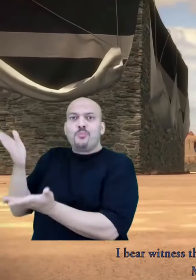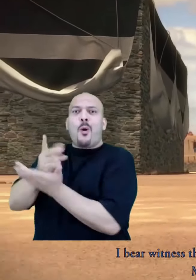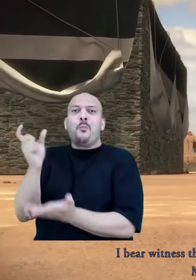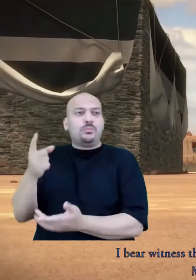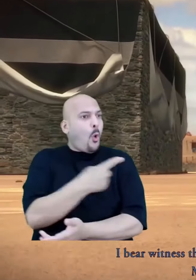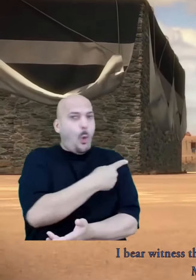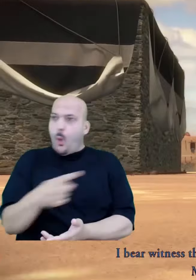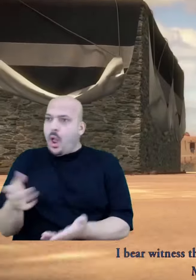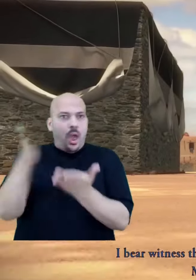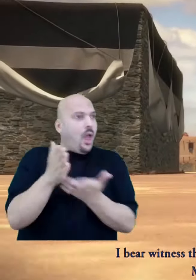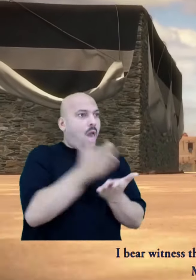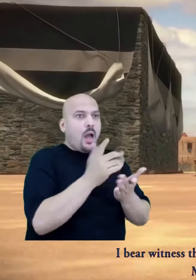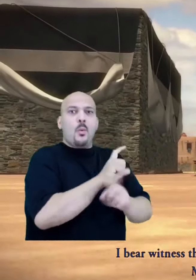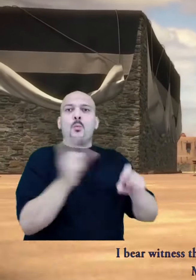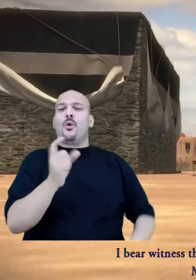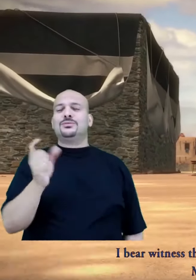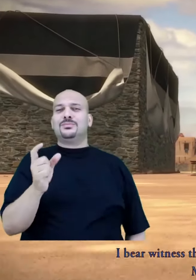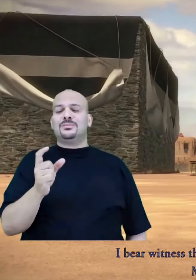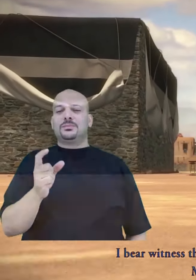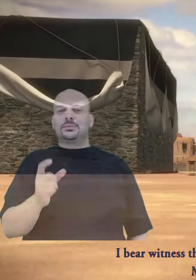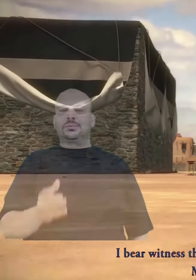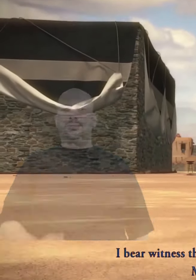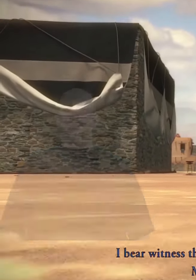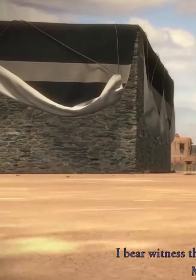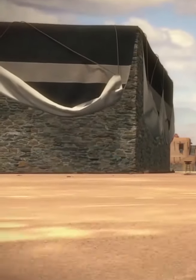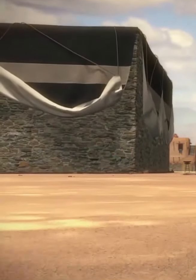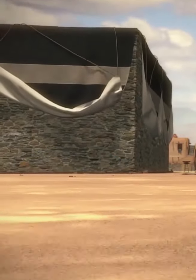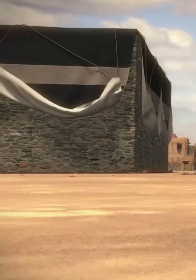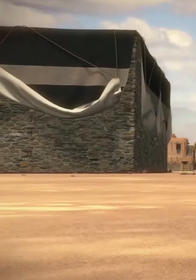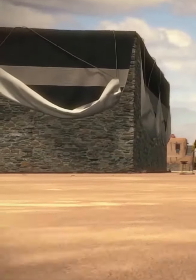الله وأشهد أن محمد رسول الله.